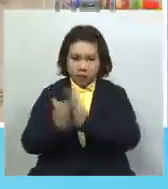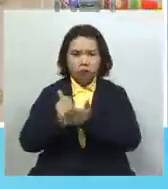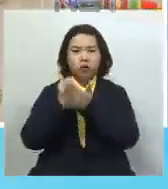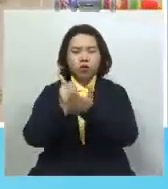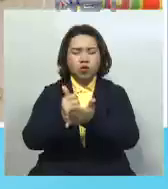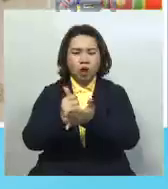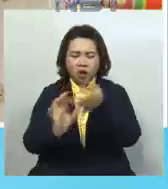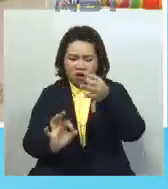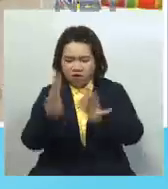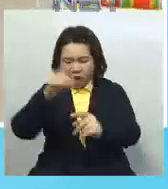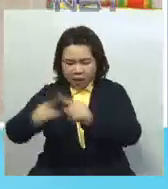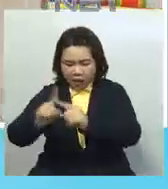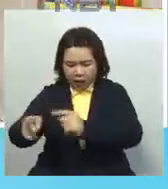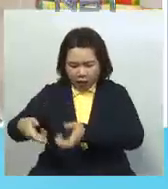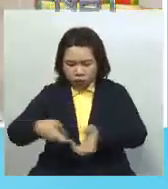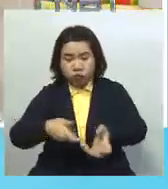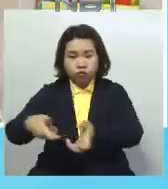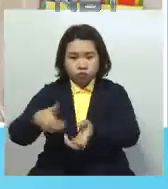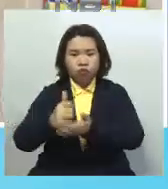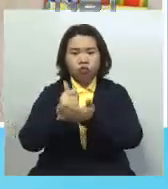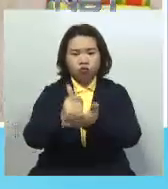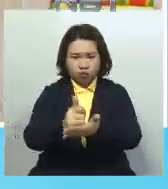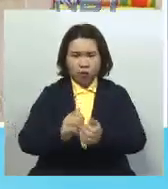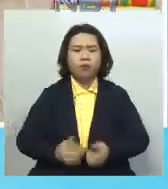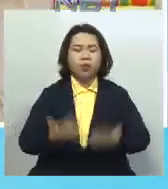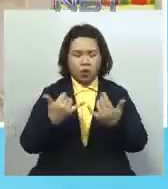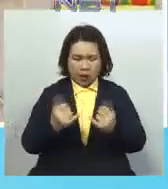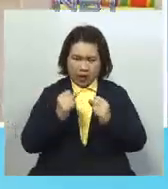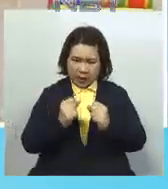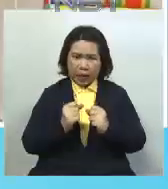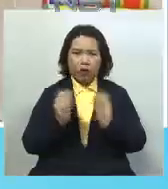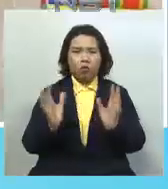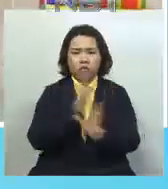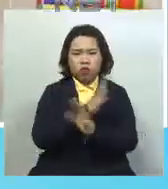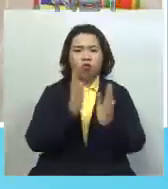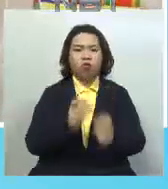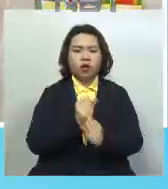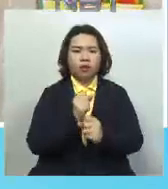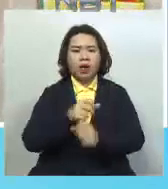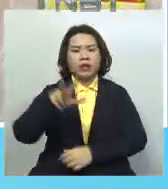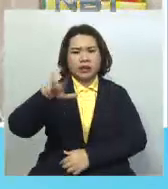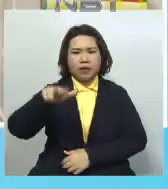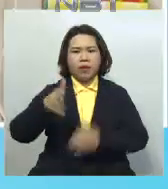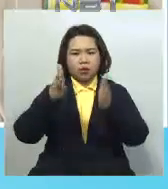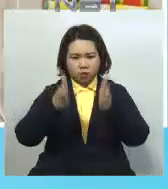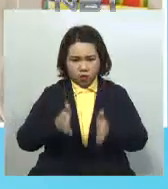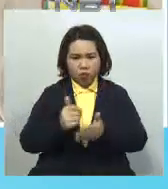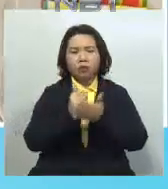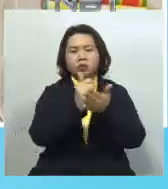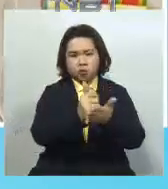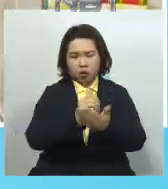การดับไฟป่าซึ่งขณะนี้กำลังในส่วนตรงนี้เราสวิงกำลังไปไม่ต่ำกว่า 3,000 นายครับ